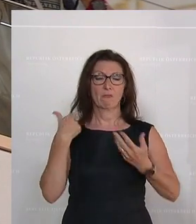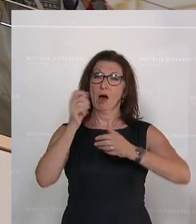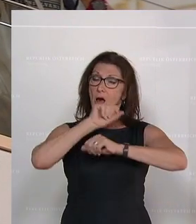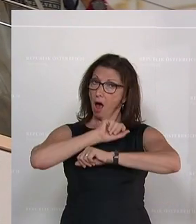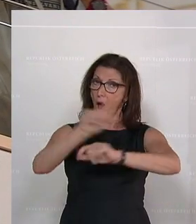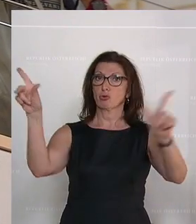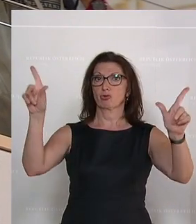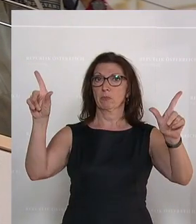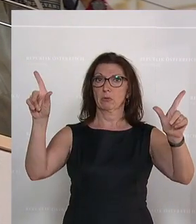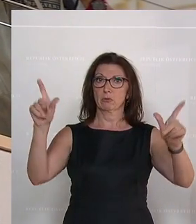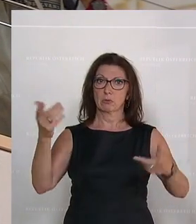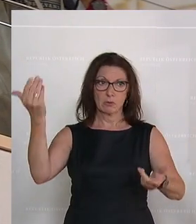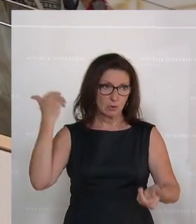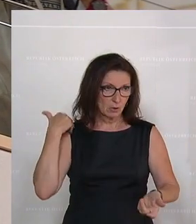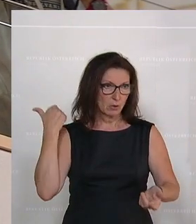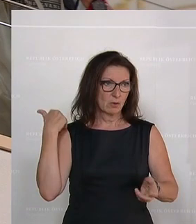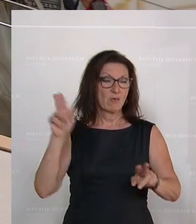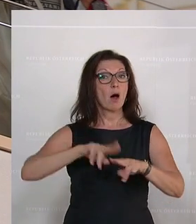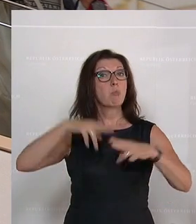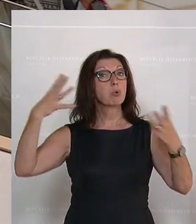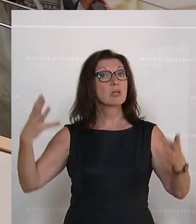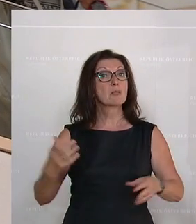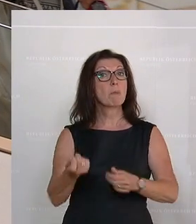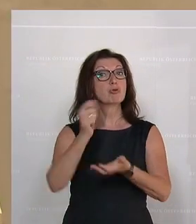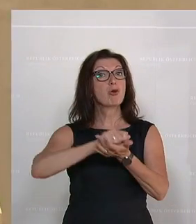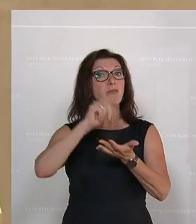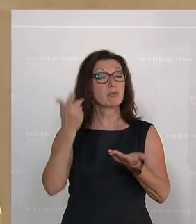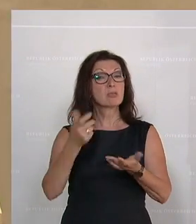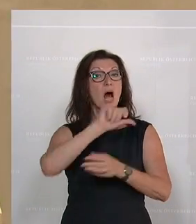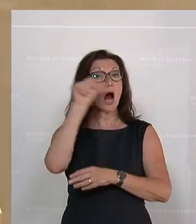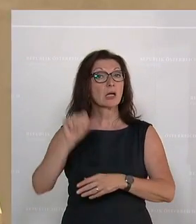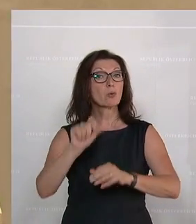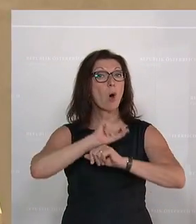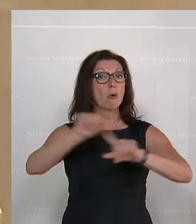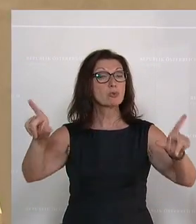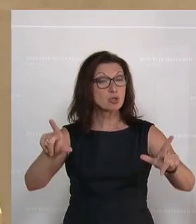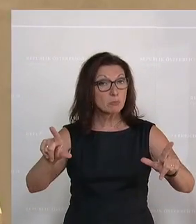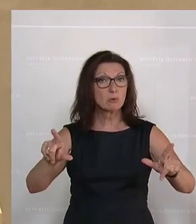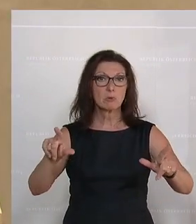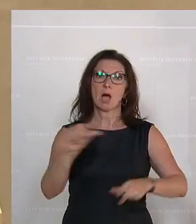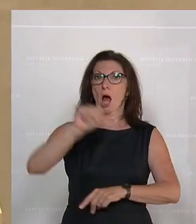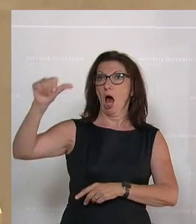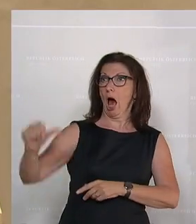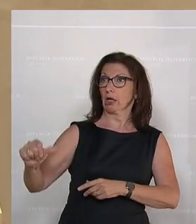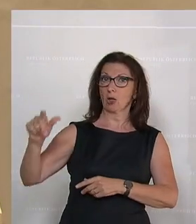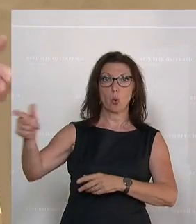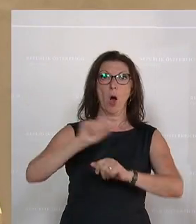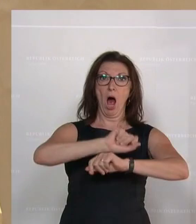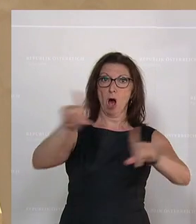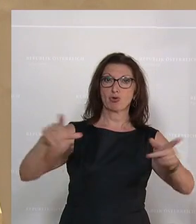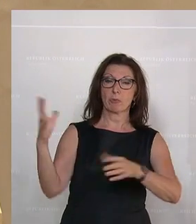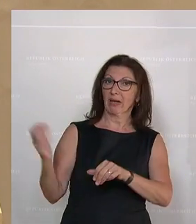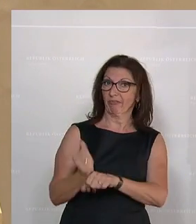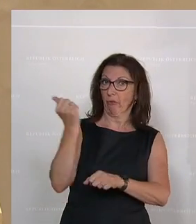als heute eine ausschreibung über die bundesbeschaffungsagentur gegeben diese ausschreibung hat eine agentur gewonnen die